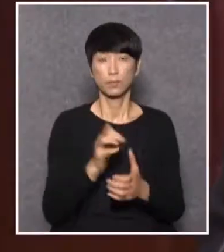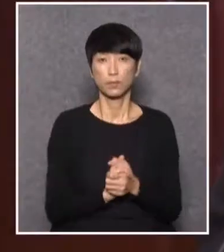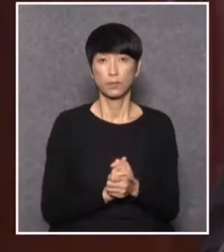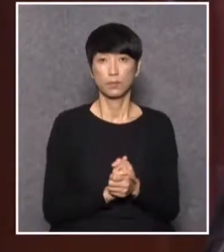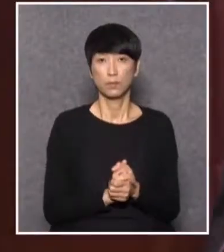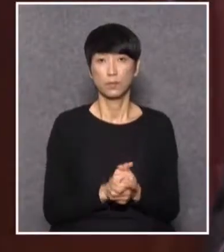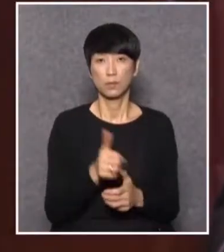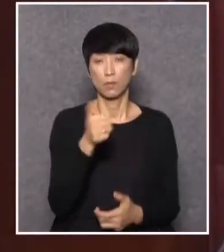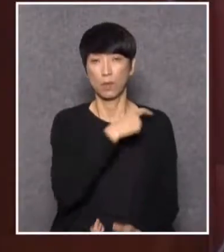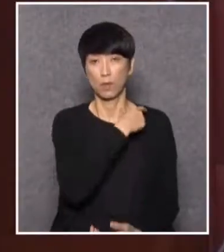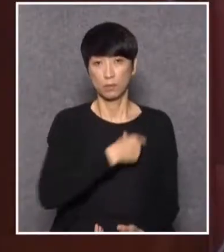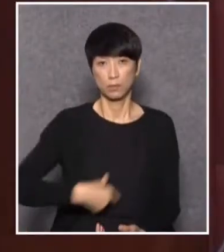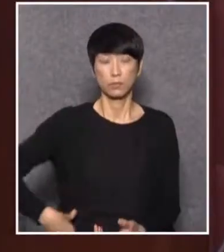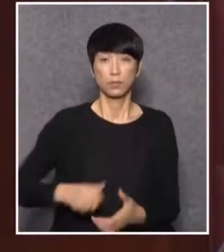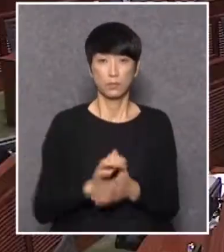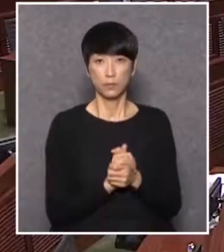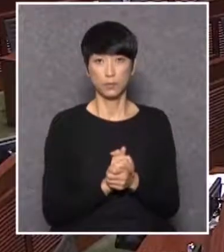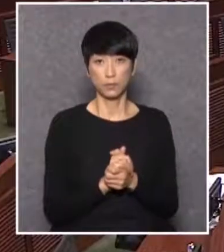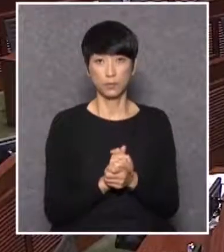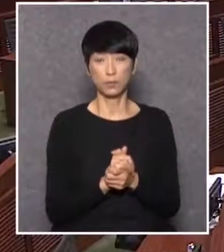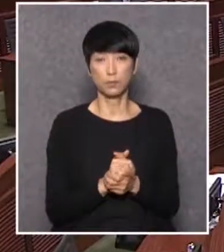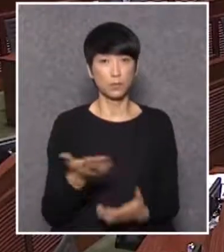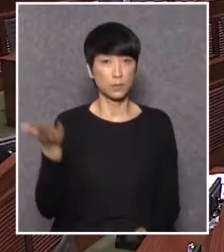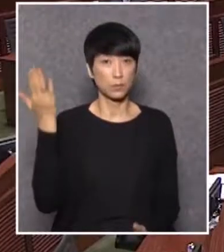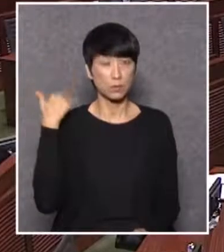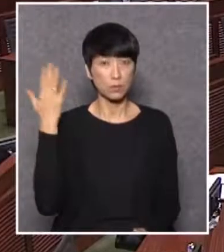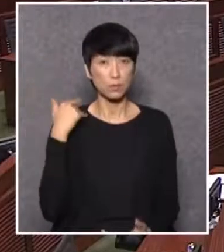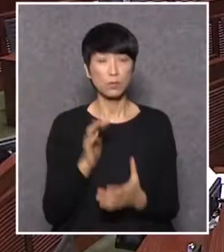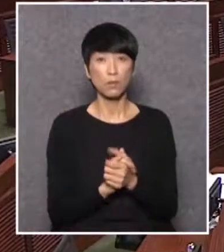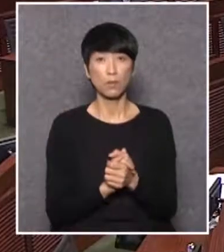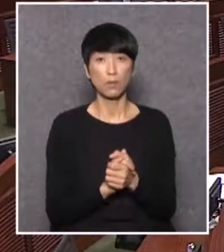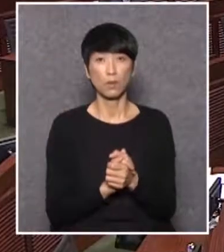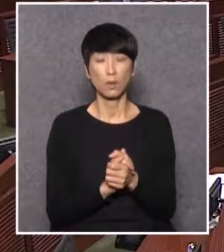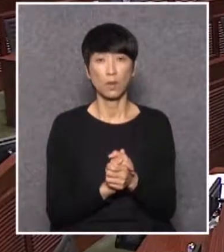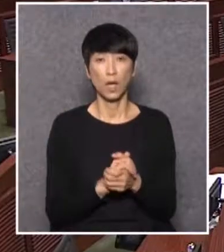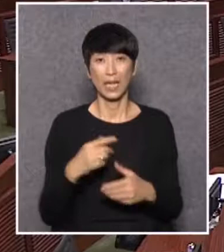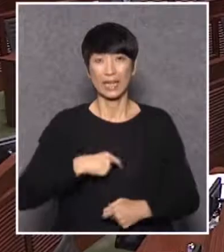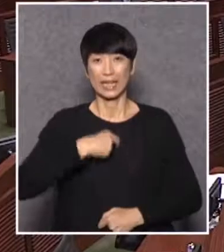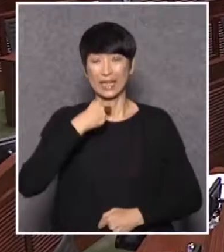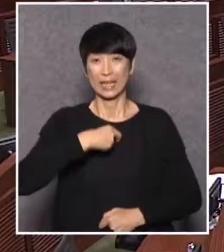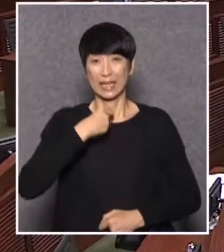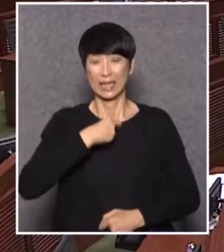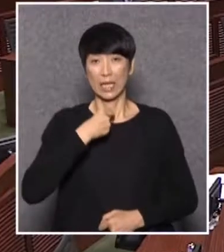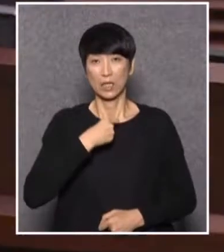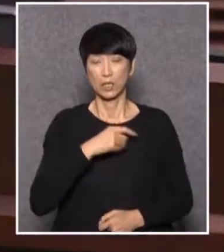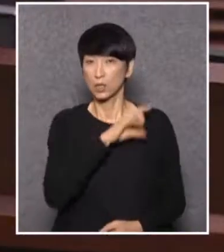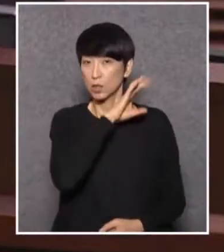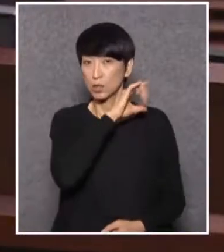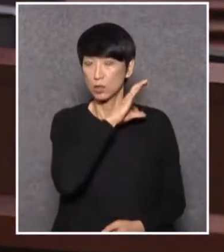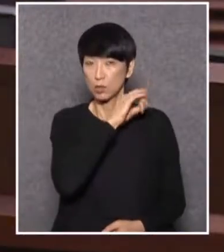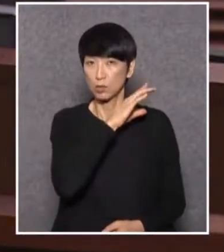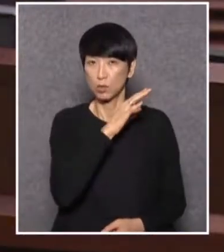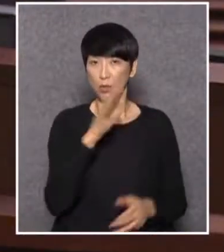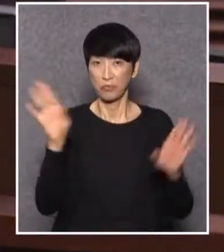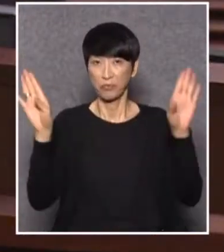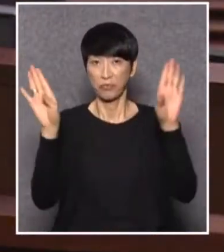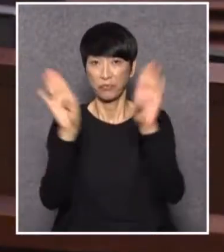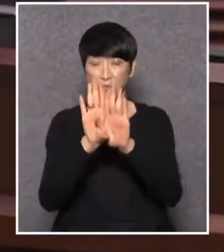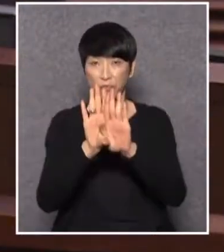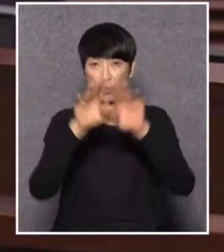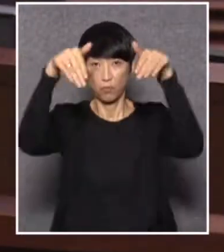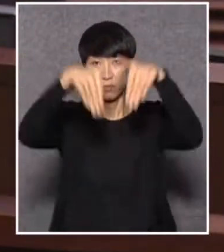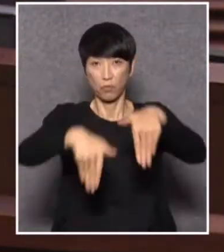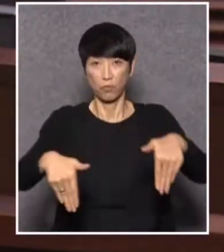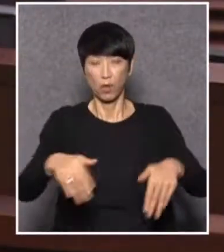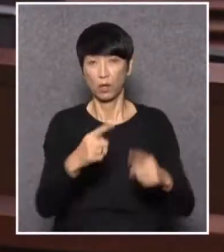謝偉俊議員。 主席，當年維景酒店咧被封閉嘅日子咧，我諗市民仲係印象中係歷歷在